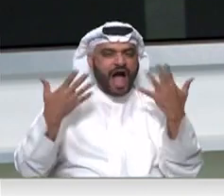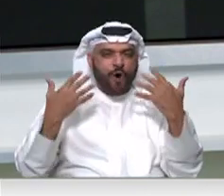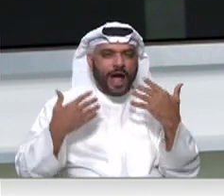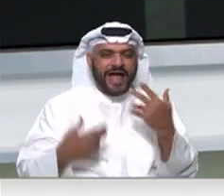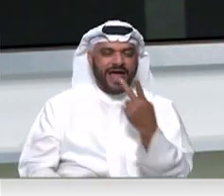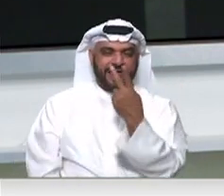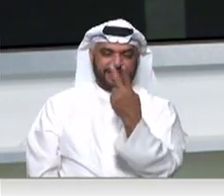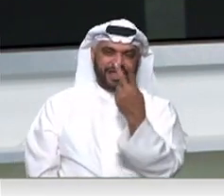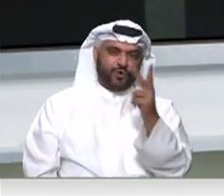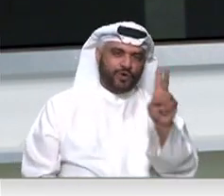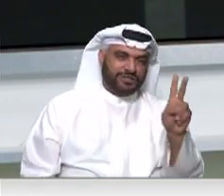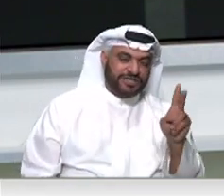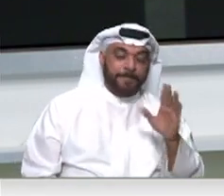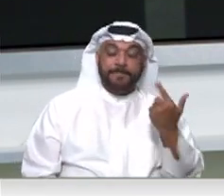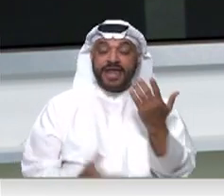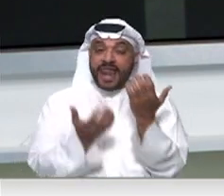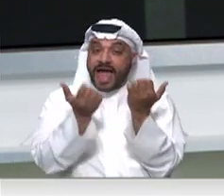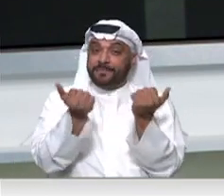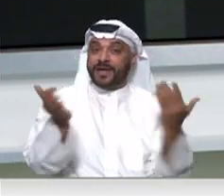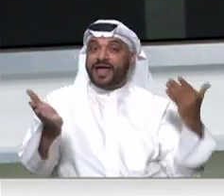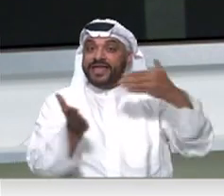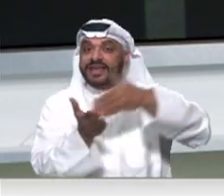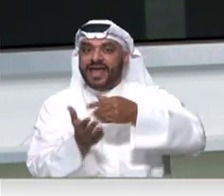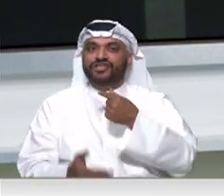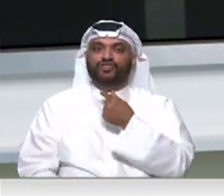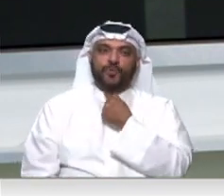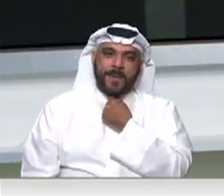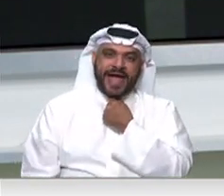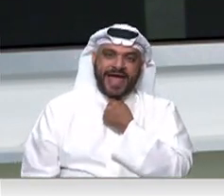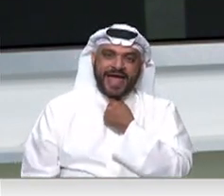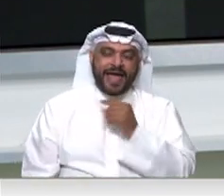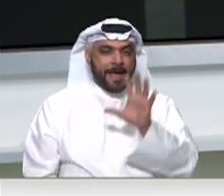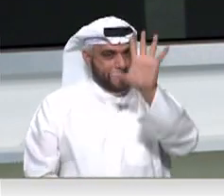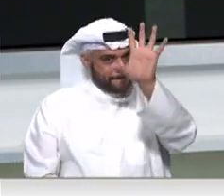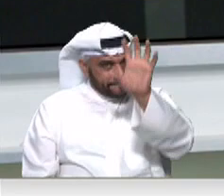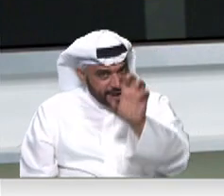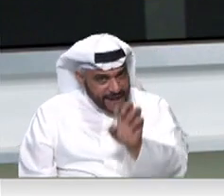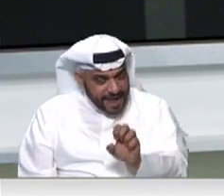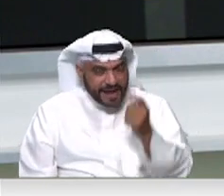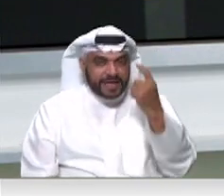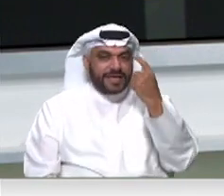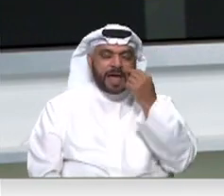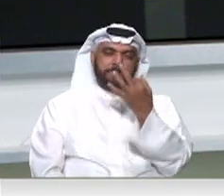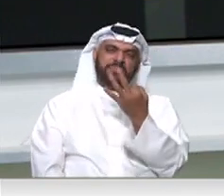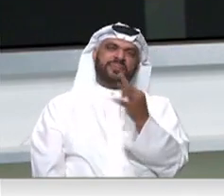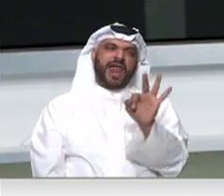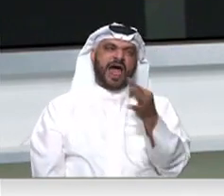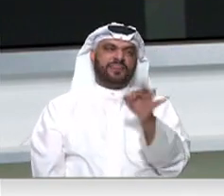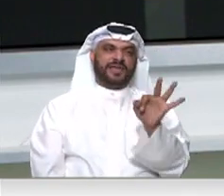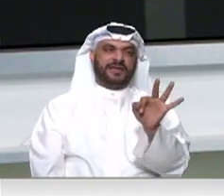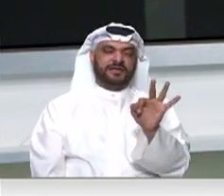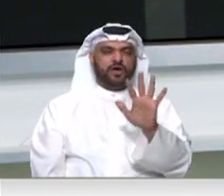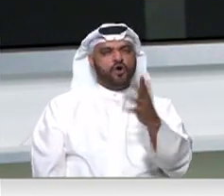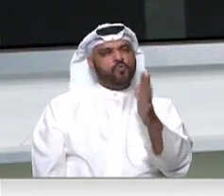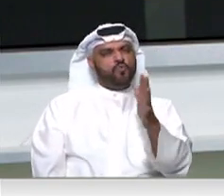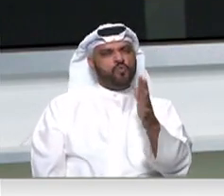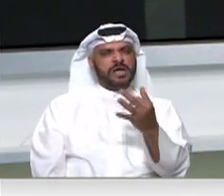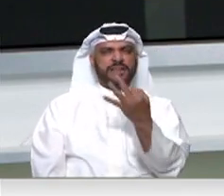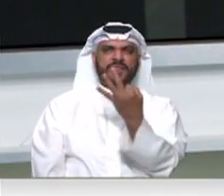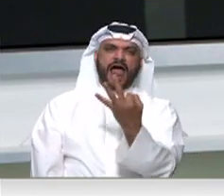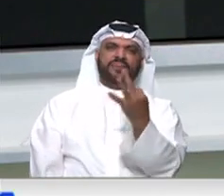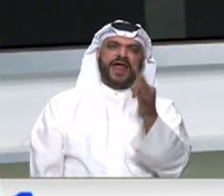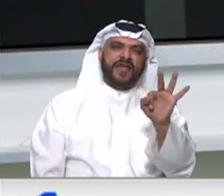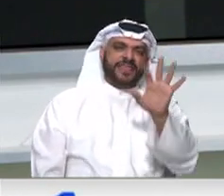ما بين 45 الى 46 درجه مئويه بالنسبه للصوره متفات ما بين 30 وقد تصل الى ال 33